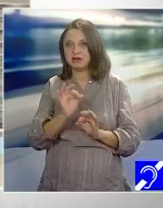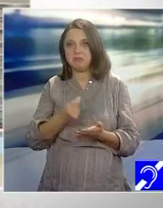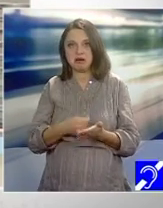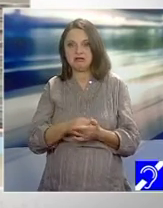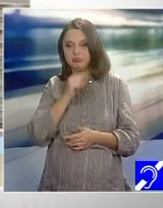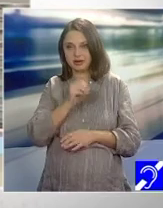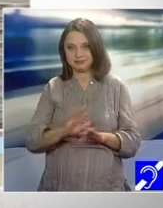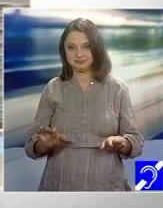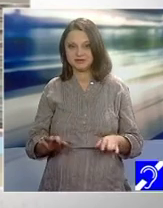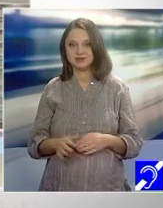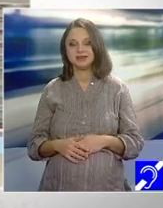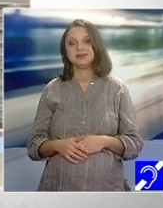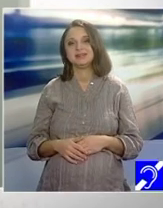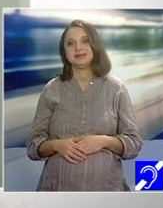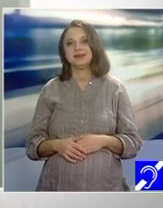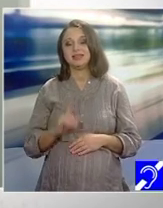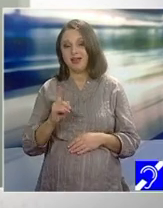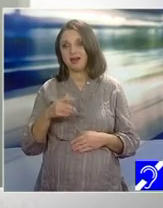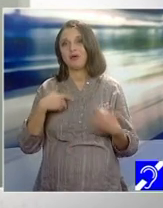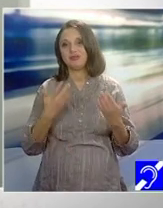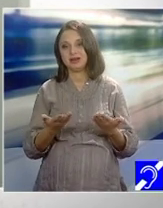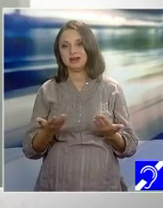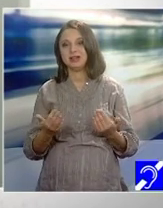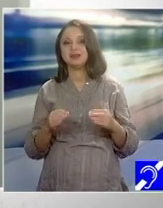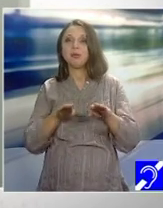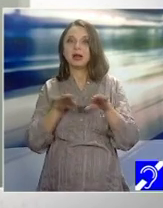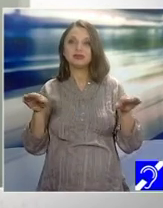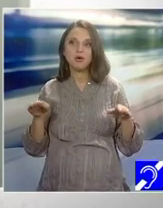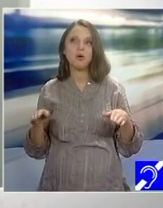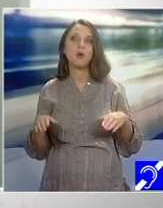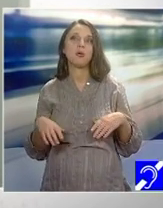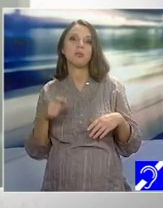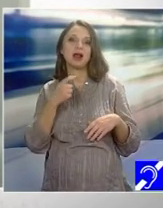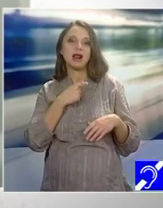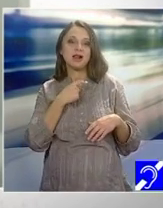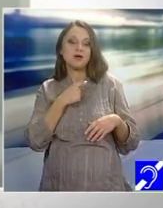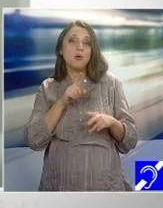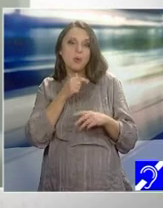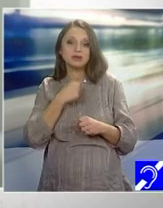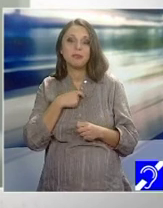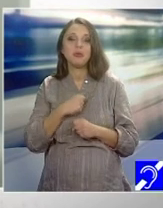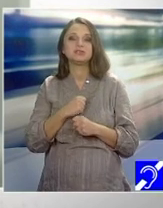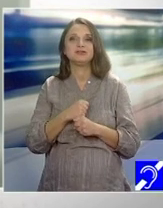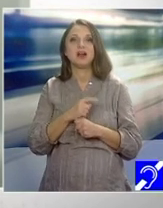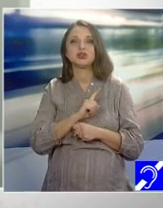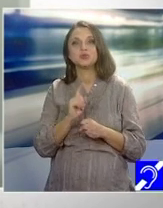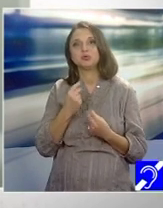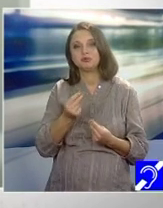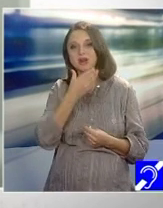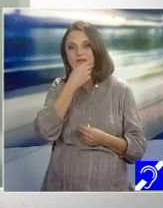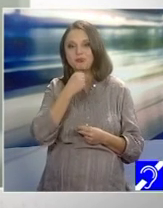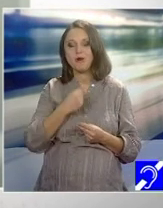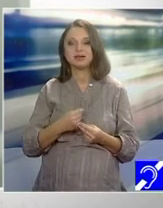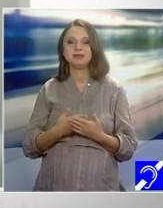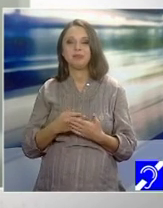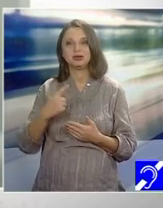dedicat. Dar oferiți o platformă de manifestare, să spunem așa, intențiilor bune și frumoase și cu impact pentru ceilalți,